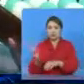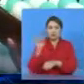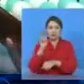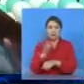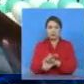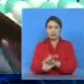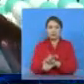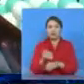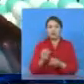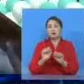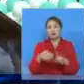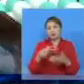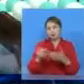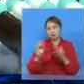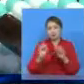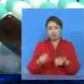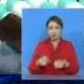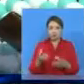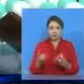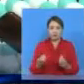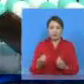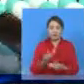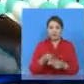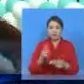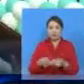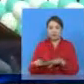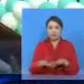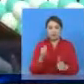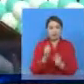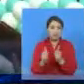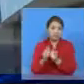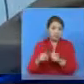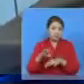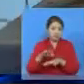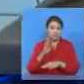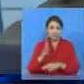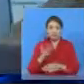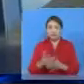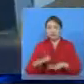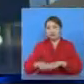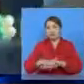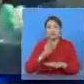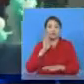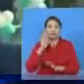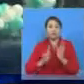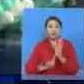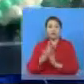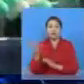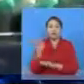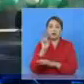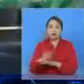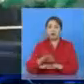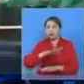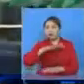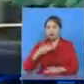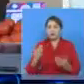өнімді алуға мүмкіндік алады. Және осындай шараларды жиі ұйымдастыратын боламыз. Жәрмеңке ерте басталса да келушілердің қатары мол.